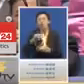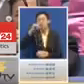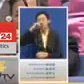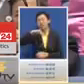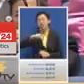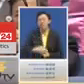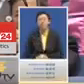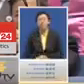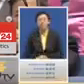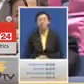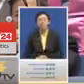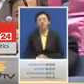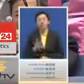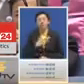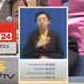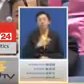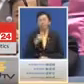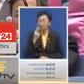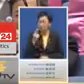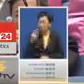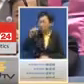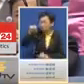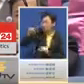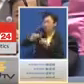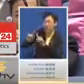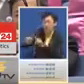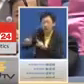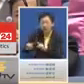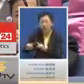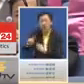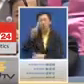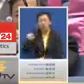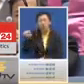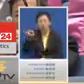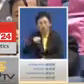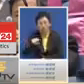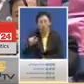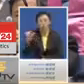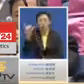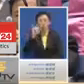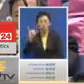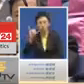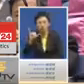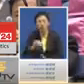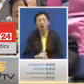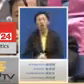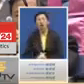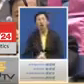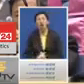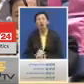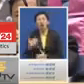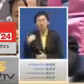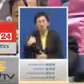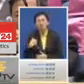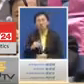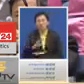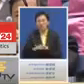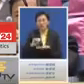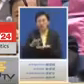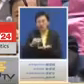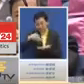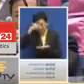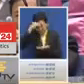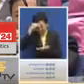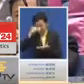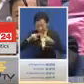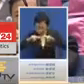มฮะผมไปเห็นสถาบันต่างๆในประเทศอังกฤษยุโรปมันมีไทยสตัดดี้อินสติทูชันคือมันมีสถาบันเรียนไท